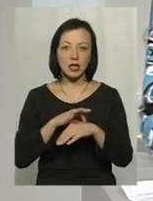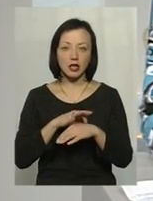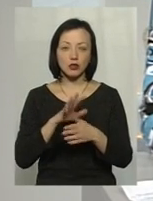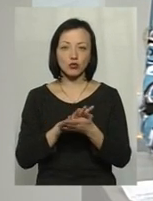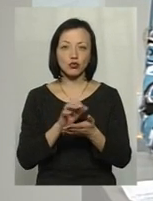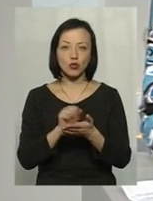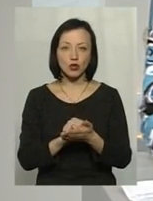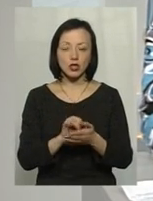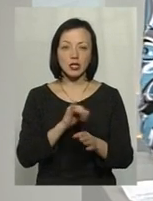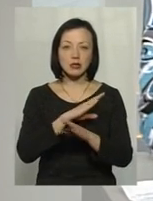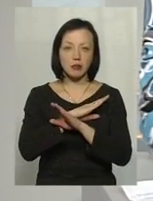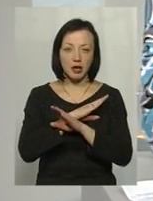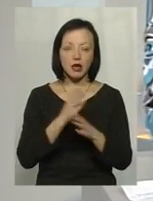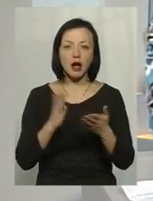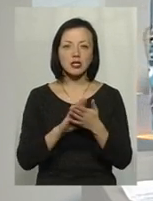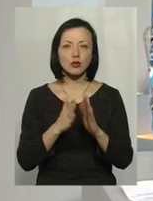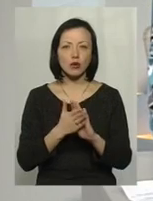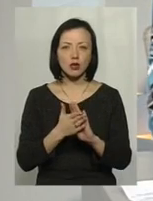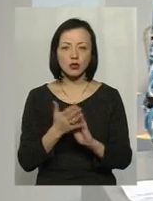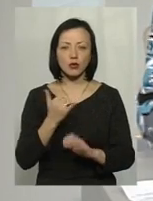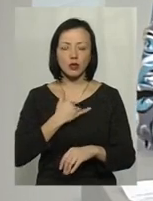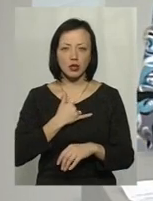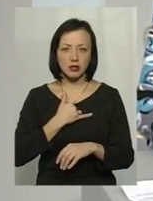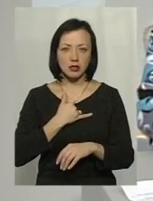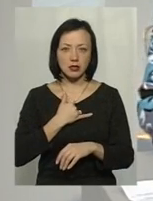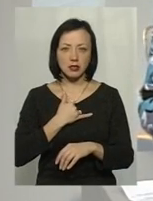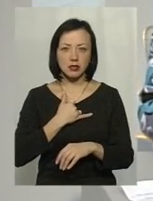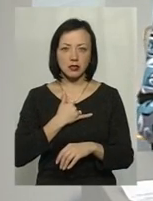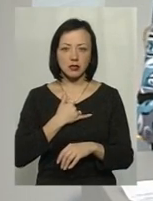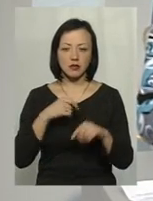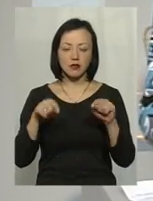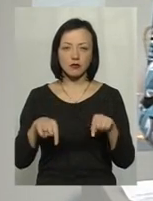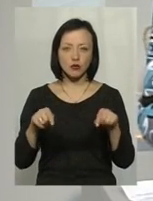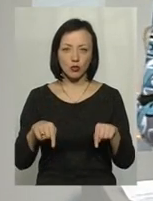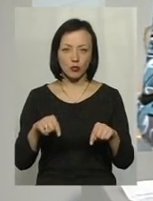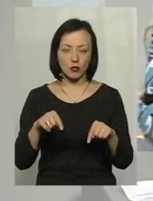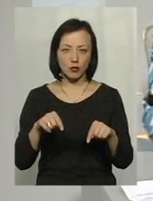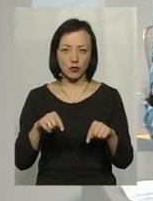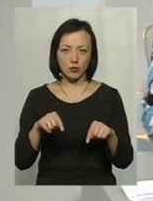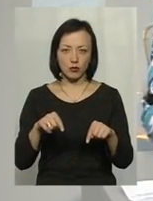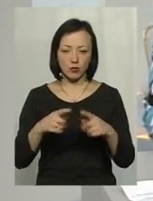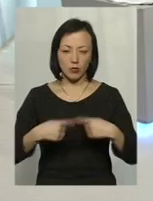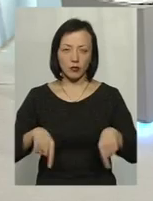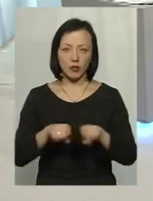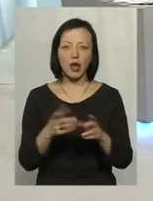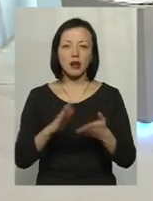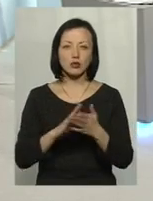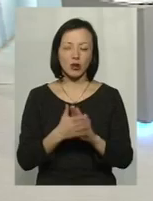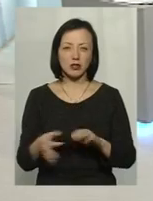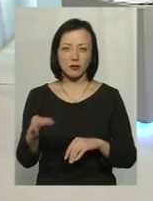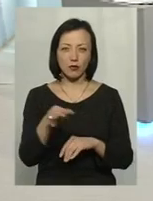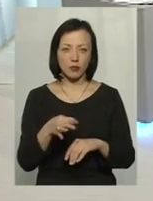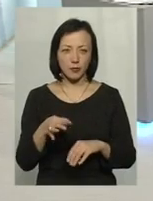ушкодження, а то й смерті. Яка ситуація в нас в цьому контексті, яку картину маємо в області?